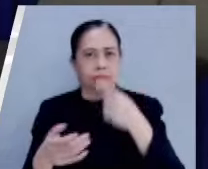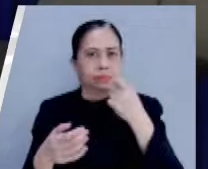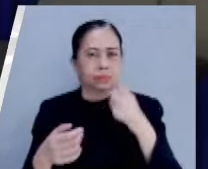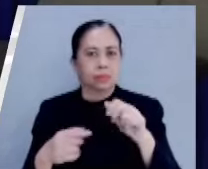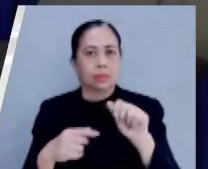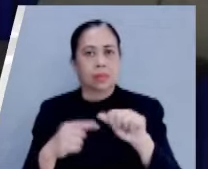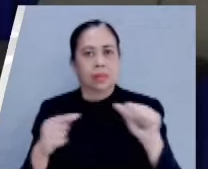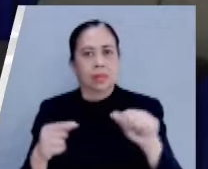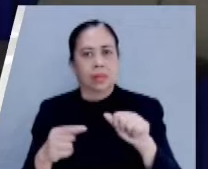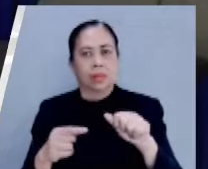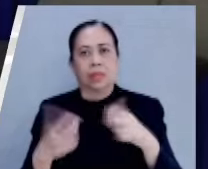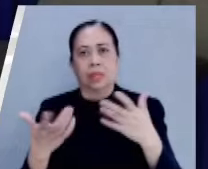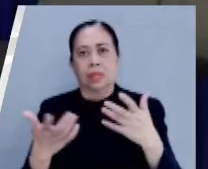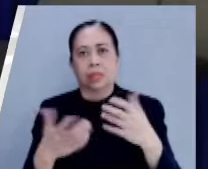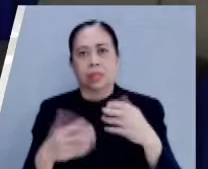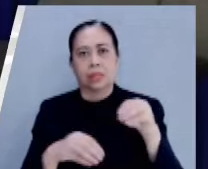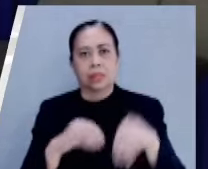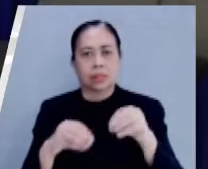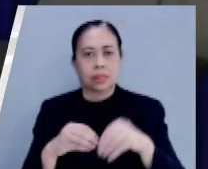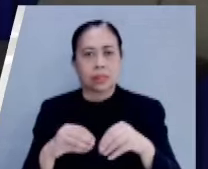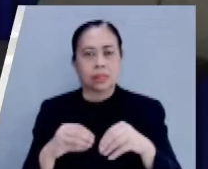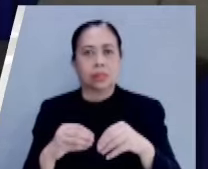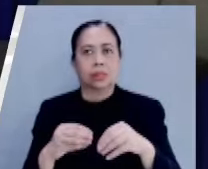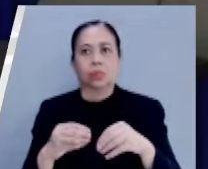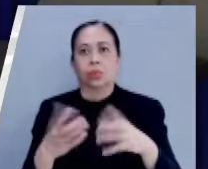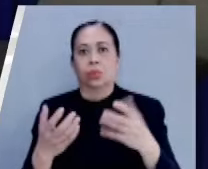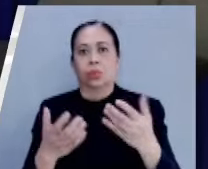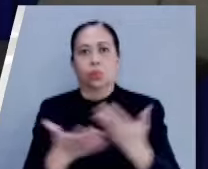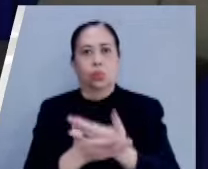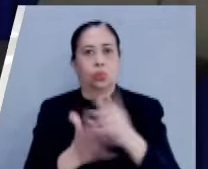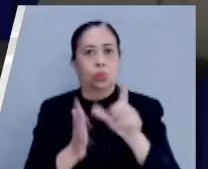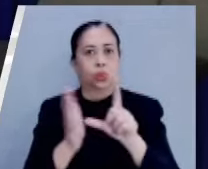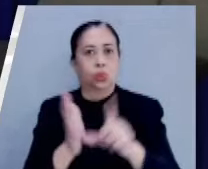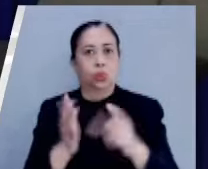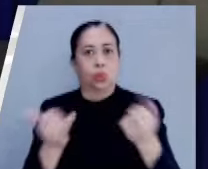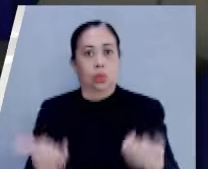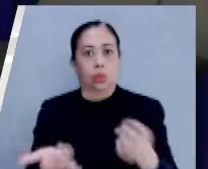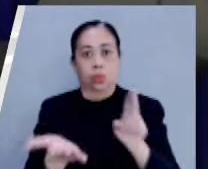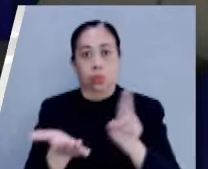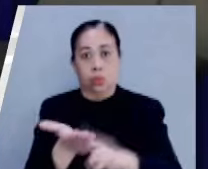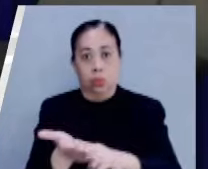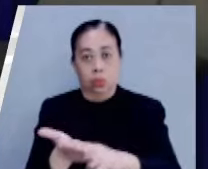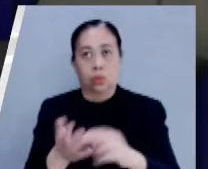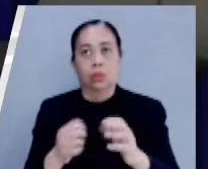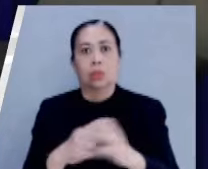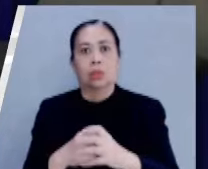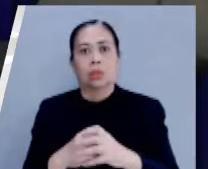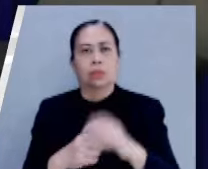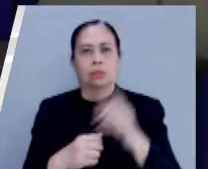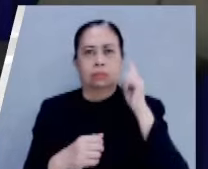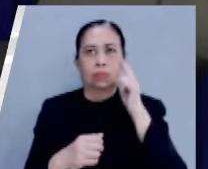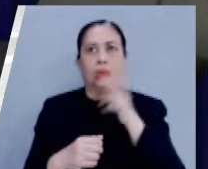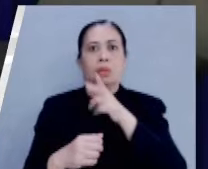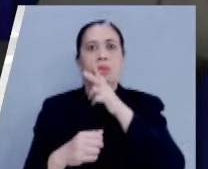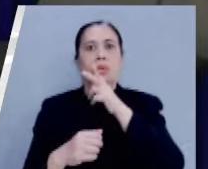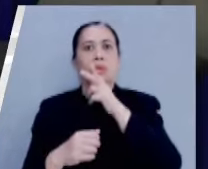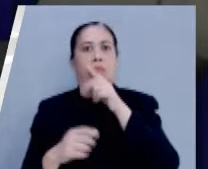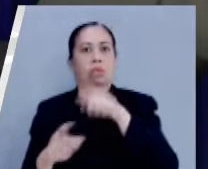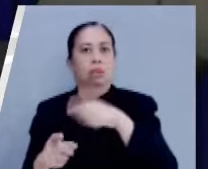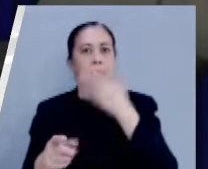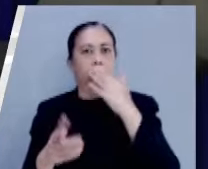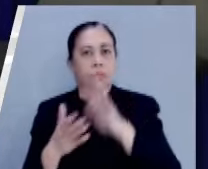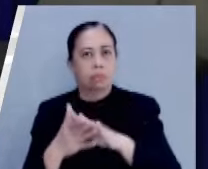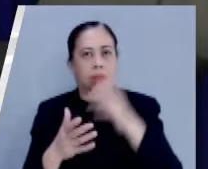Anti-Agricultural Economic Sabotage Act na pinirmahan ngayon pa lang, ay magdadalawang isip na raw itong mga smuggler at